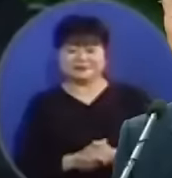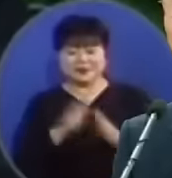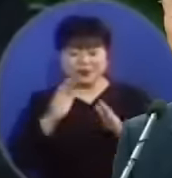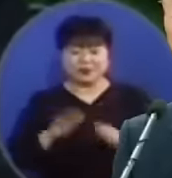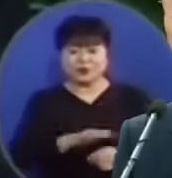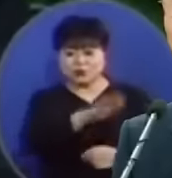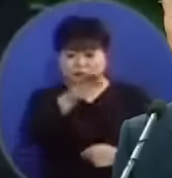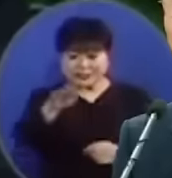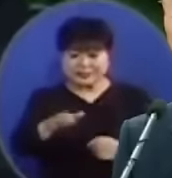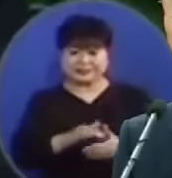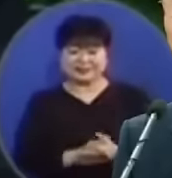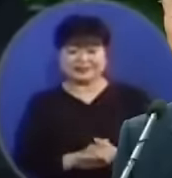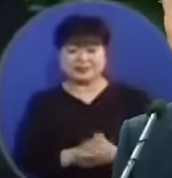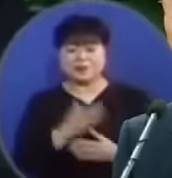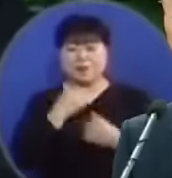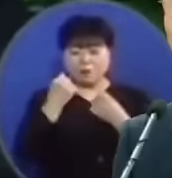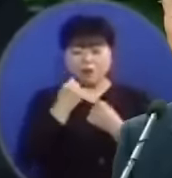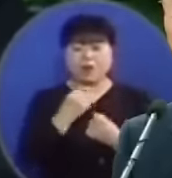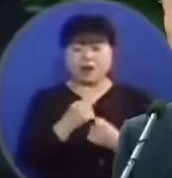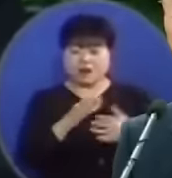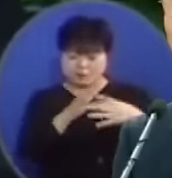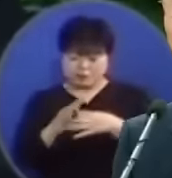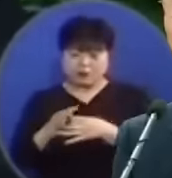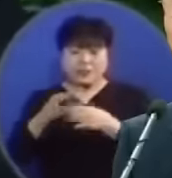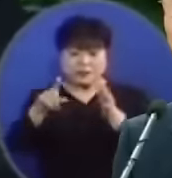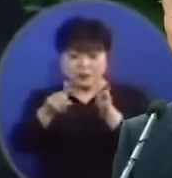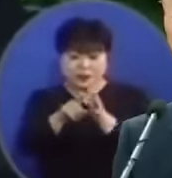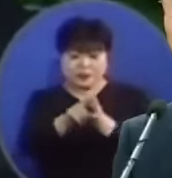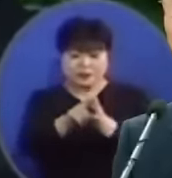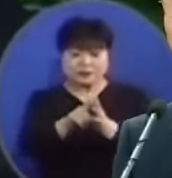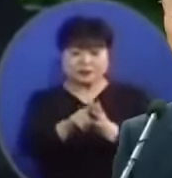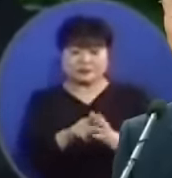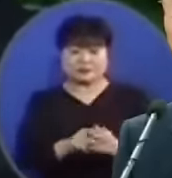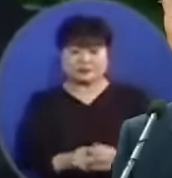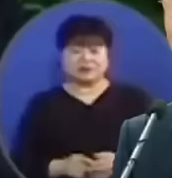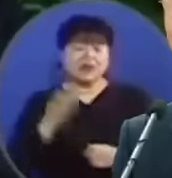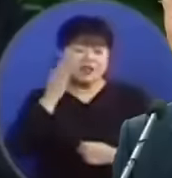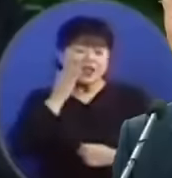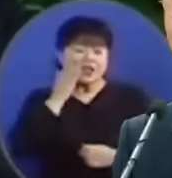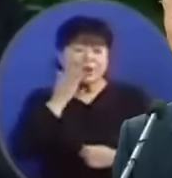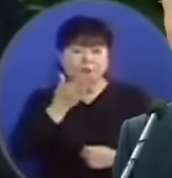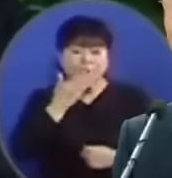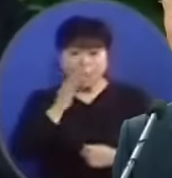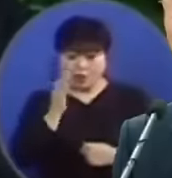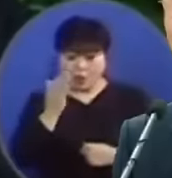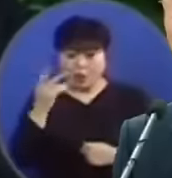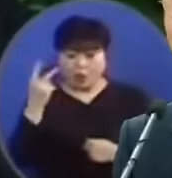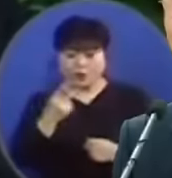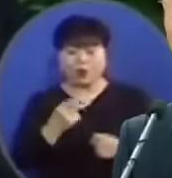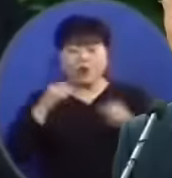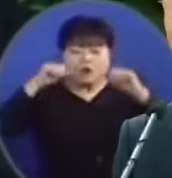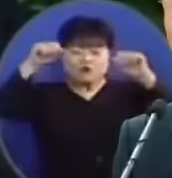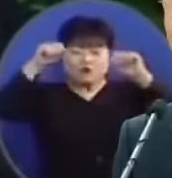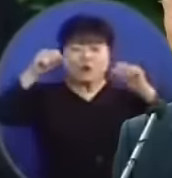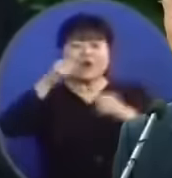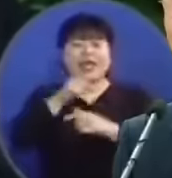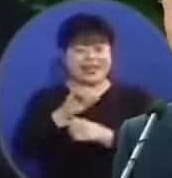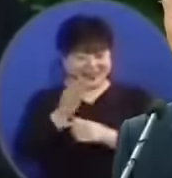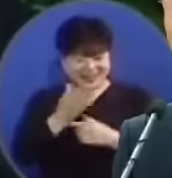오늘 우리가 건강을 유지하려면 충분히 영양분도 섭취하거니와 운동을 하라